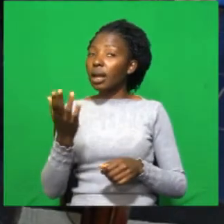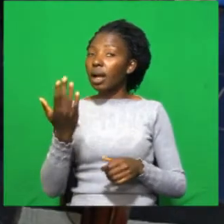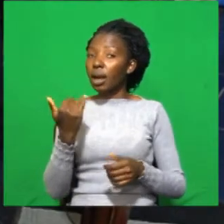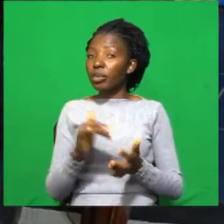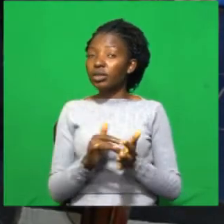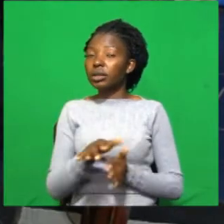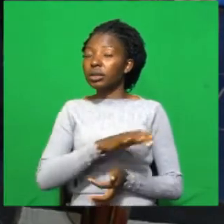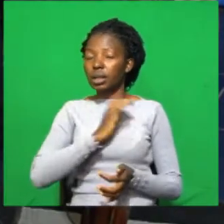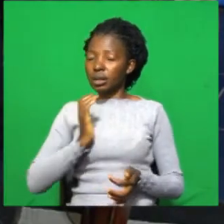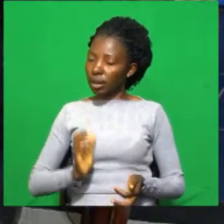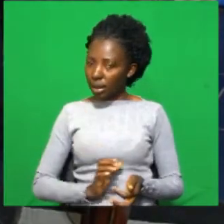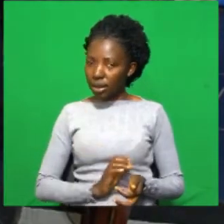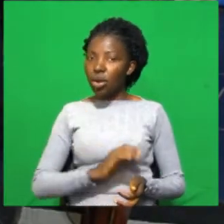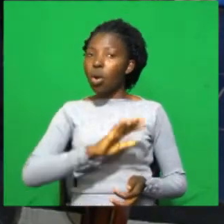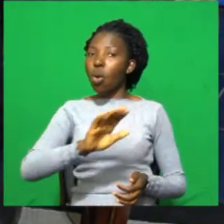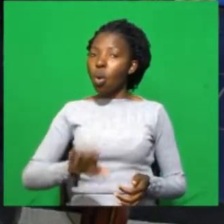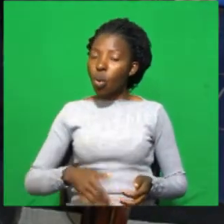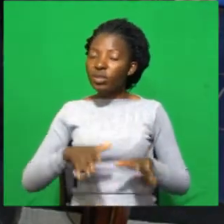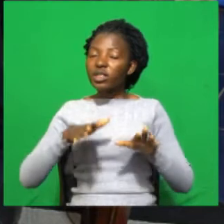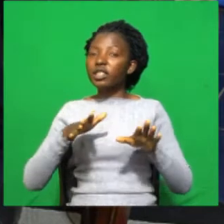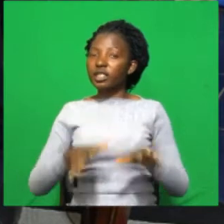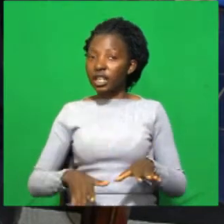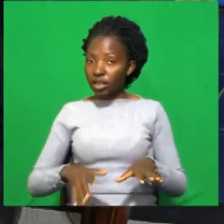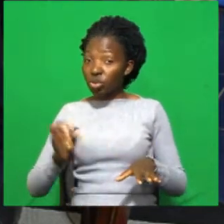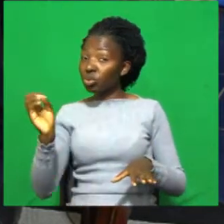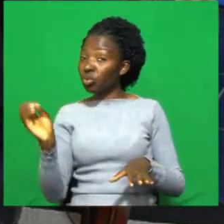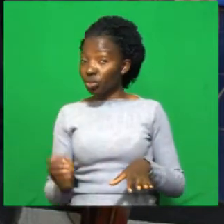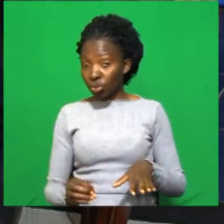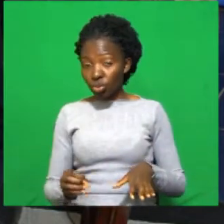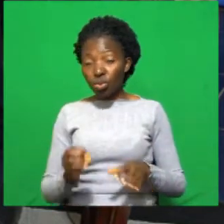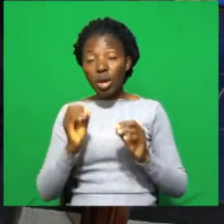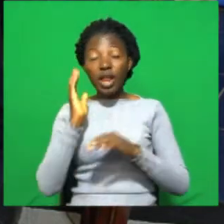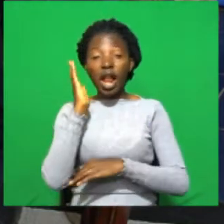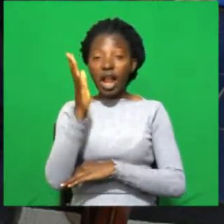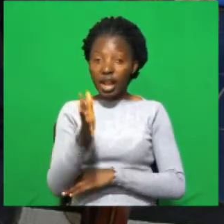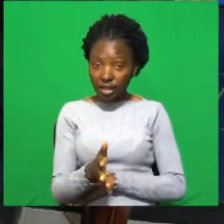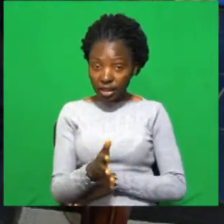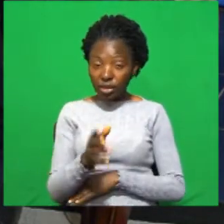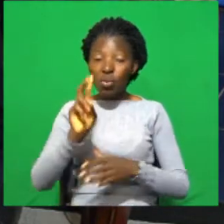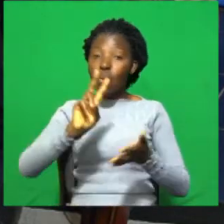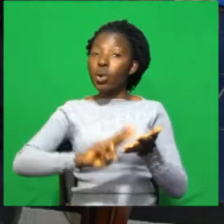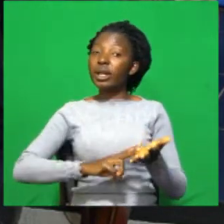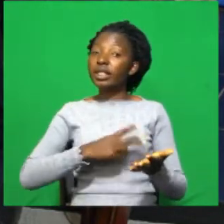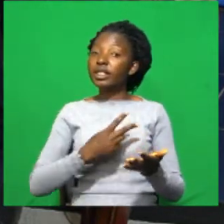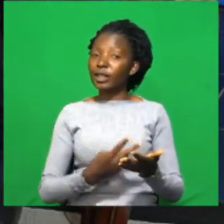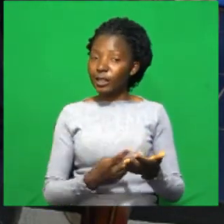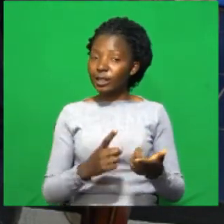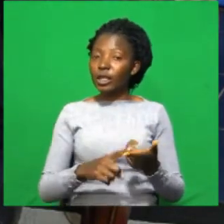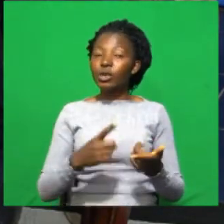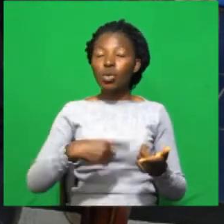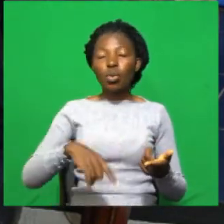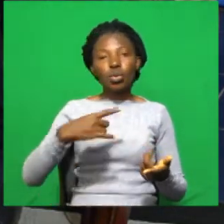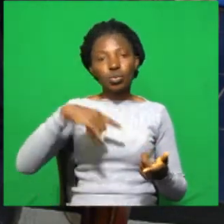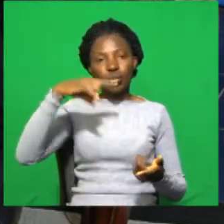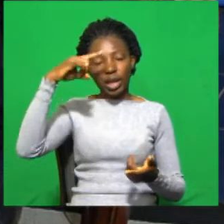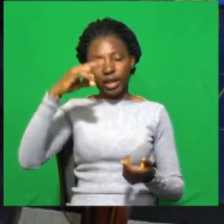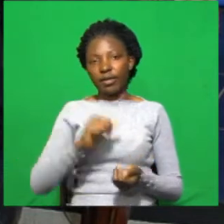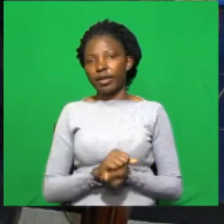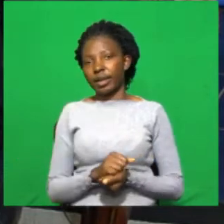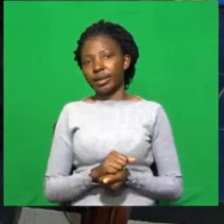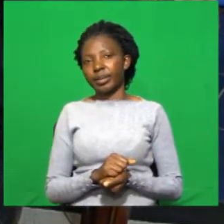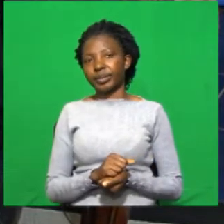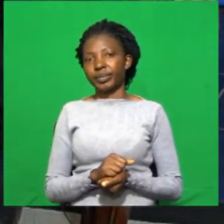pane resurrection yevatsvene vaMwari vakafa muna Kristu, kwete munhu wese, those who are dead in